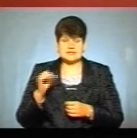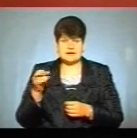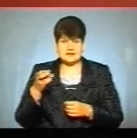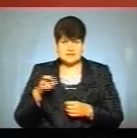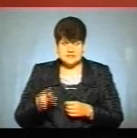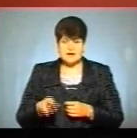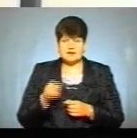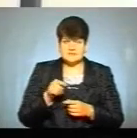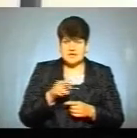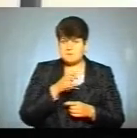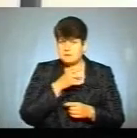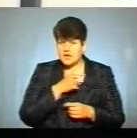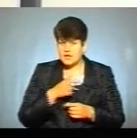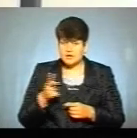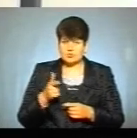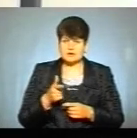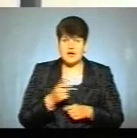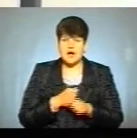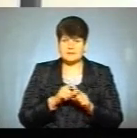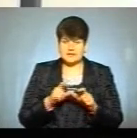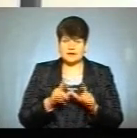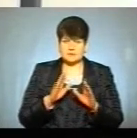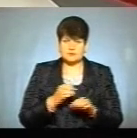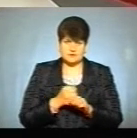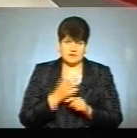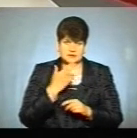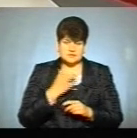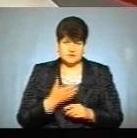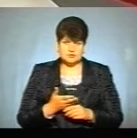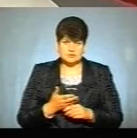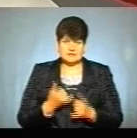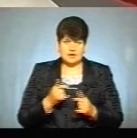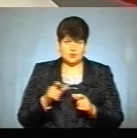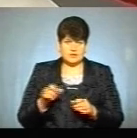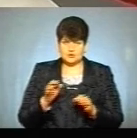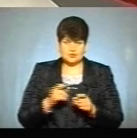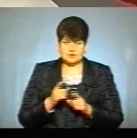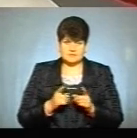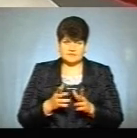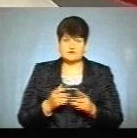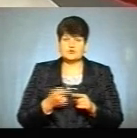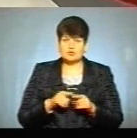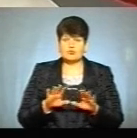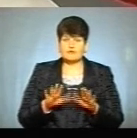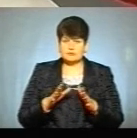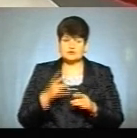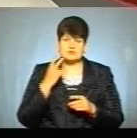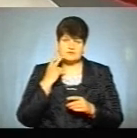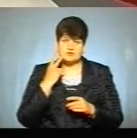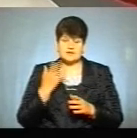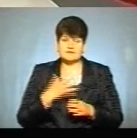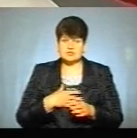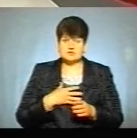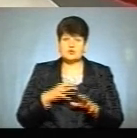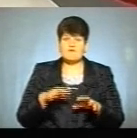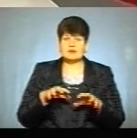впродовж цього періоду аптека працюватиме у звичному режимі. Ну, для людей нічого не зміниться. Так, в даному випадку важливо завжди, щоб